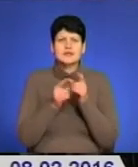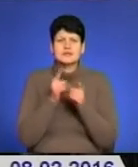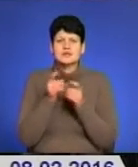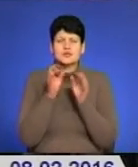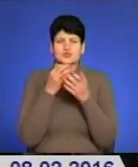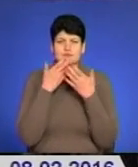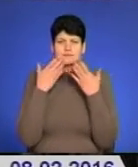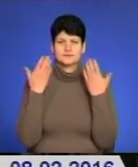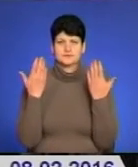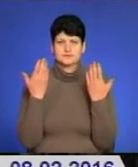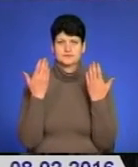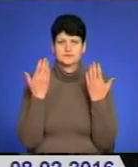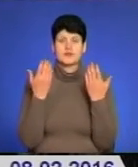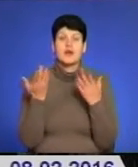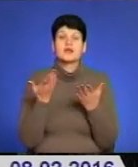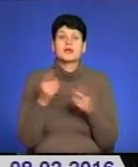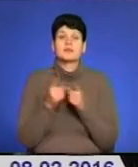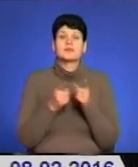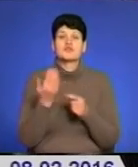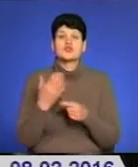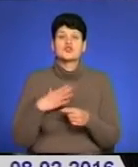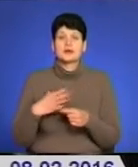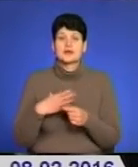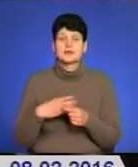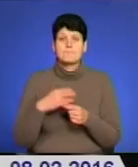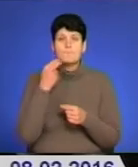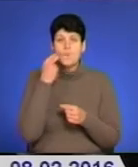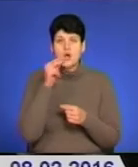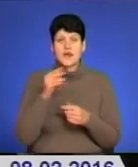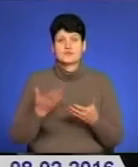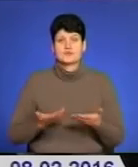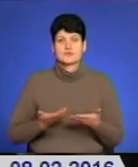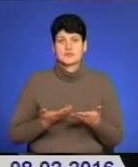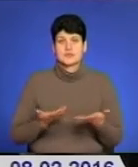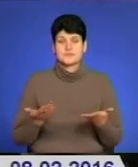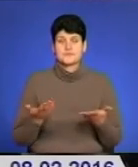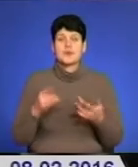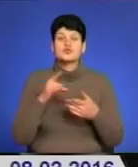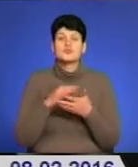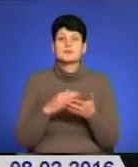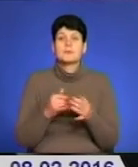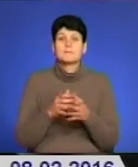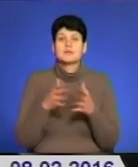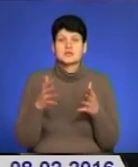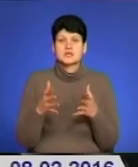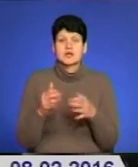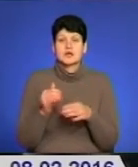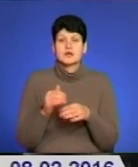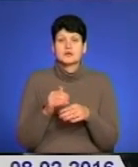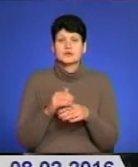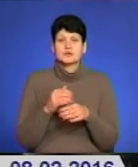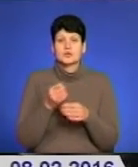нічого. Яких перемін ви чекаєте? Щось покращення життя, що більше. І добробут якийсь був,